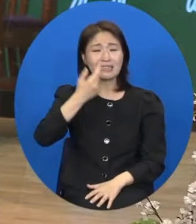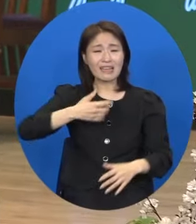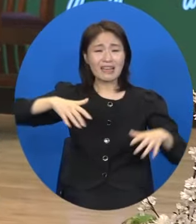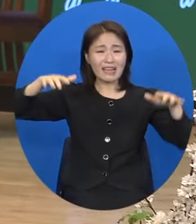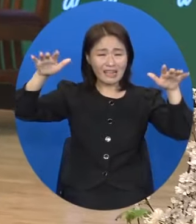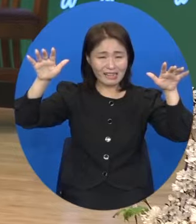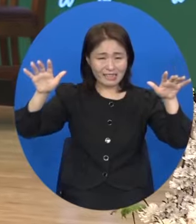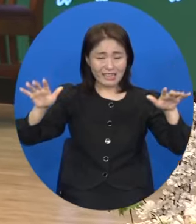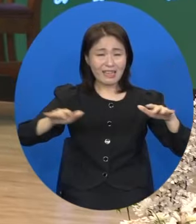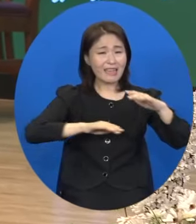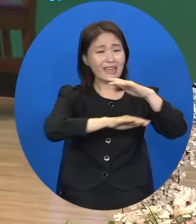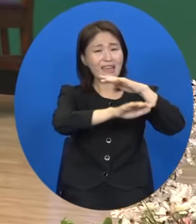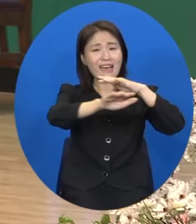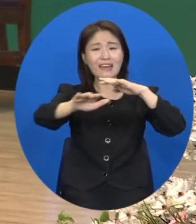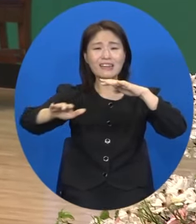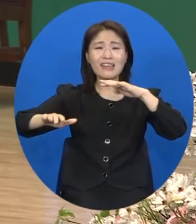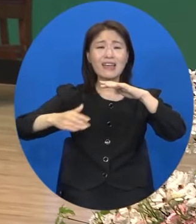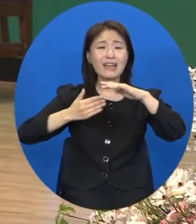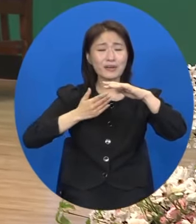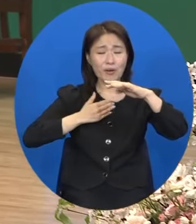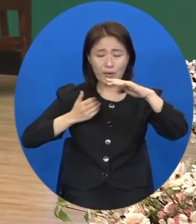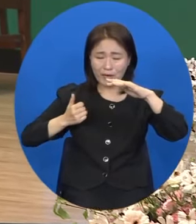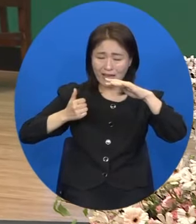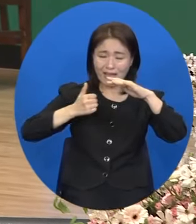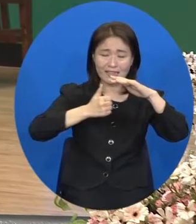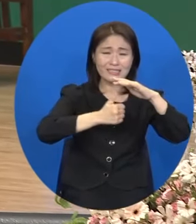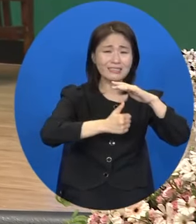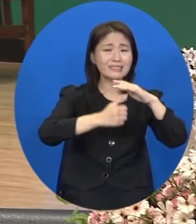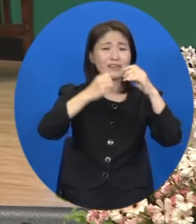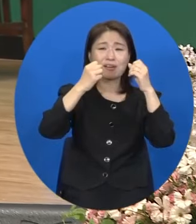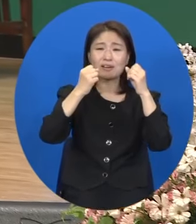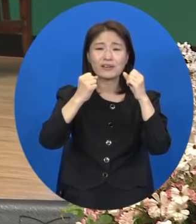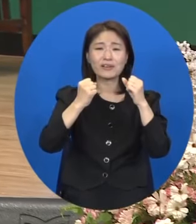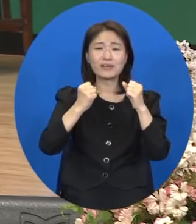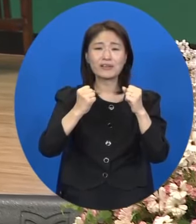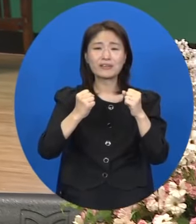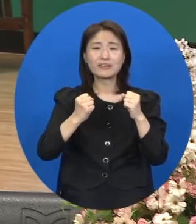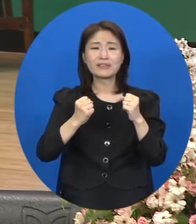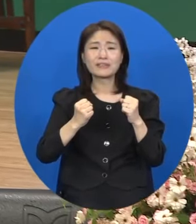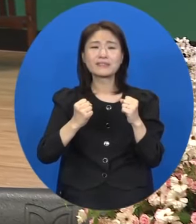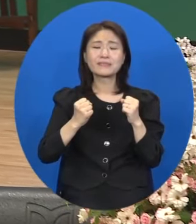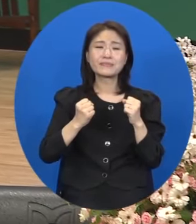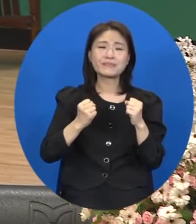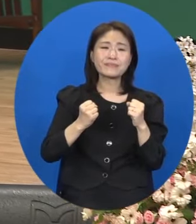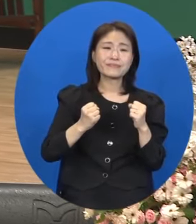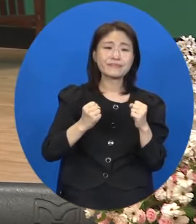주의 날개 아래 거하는